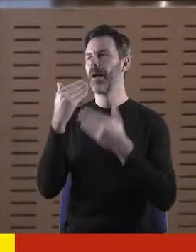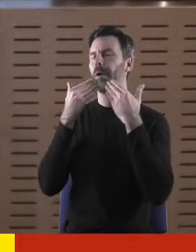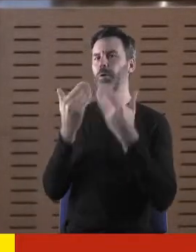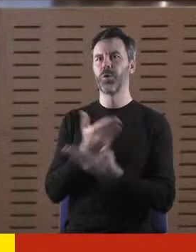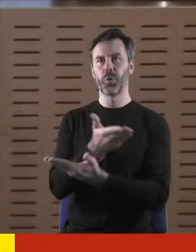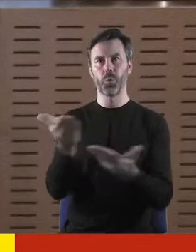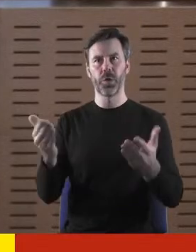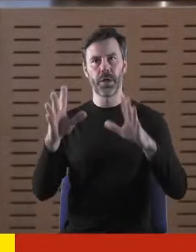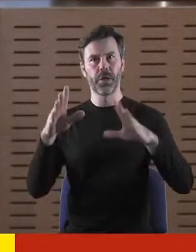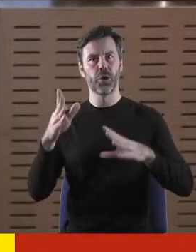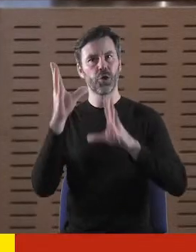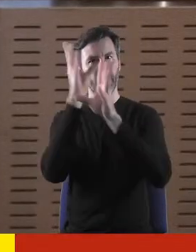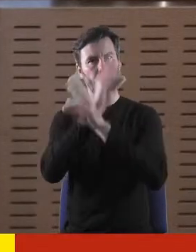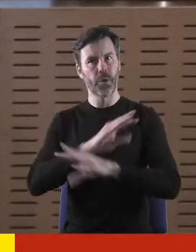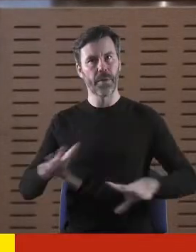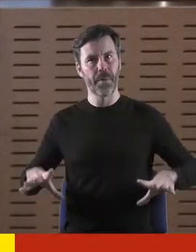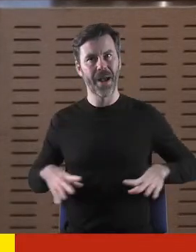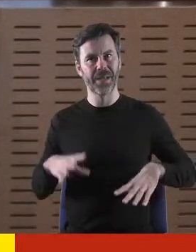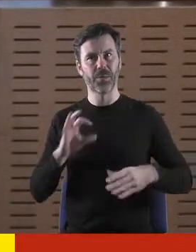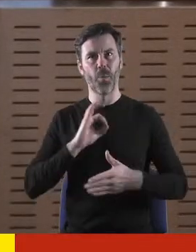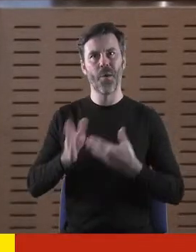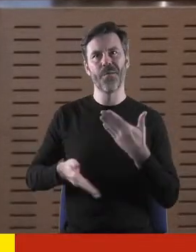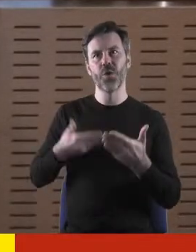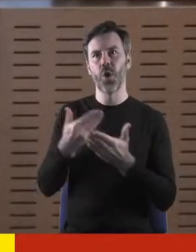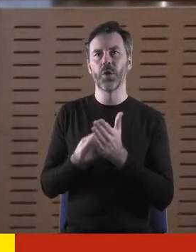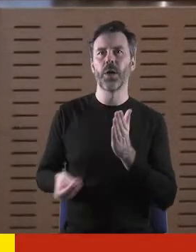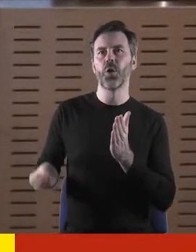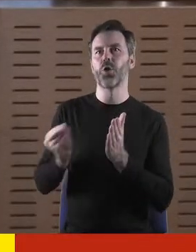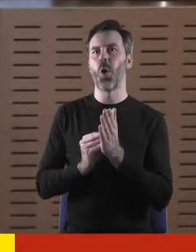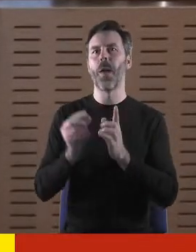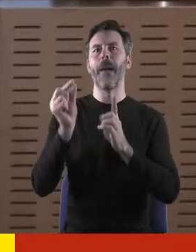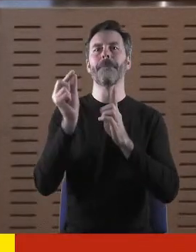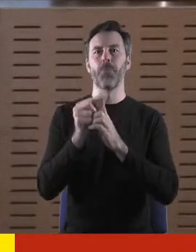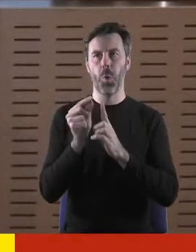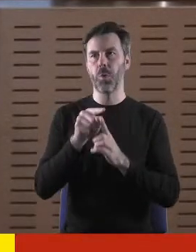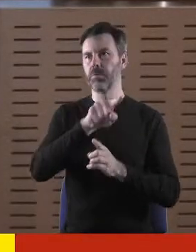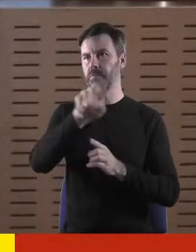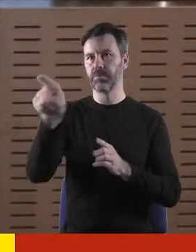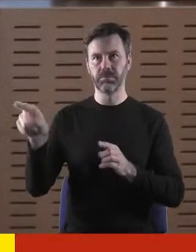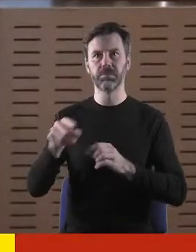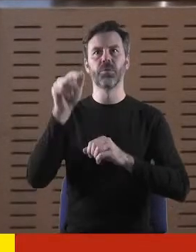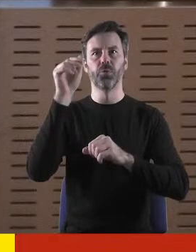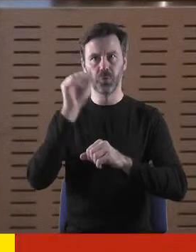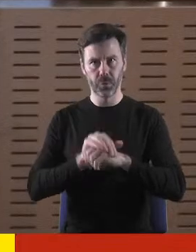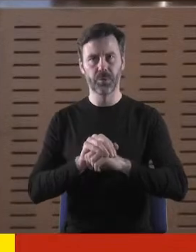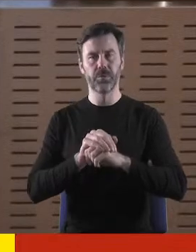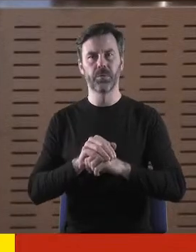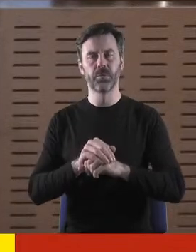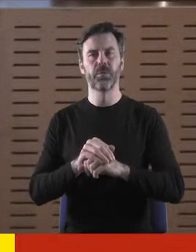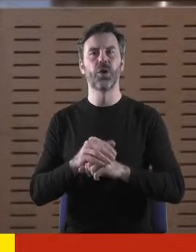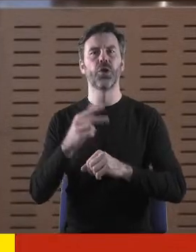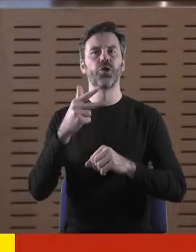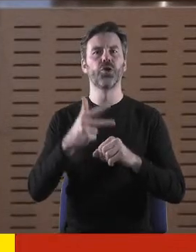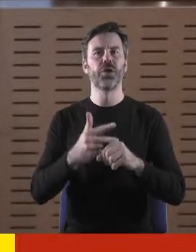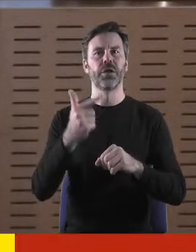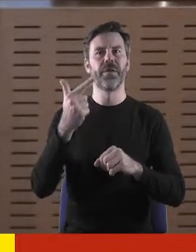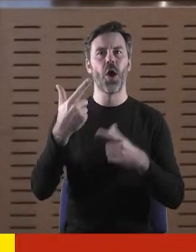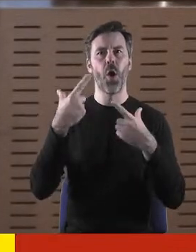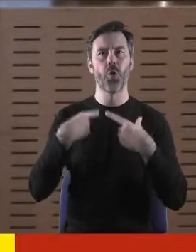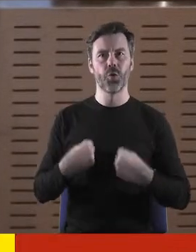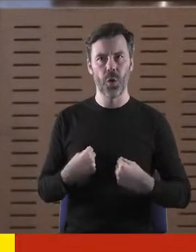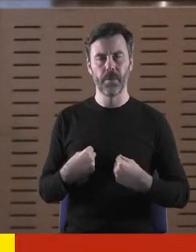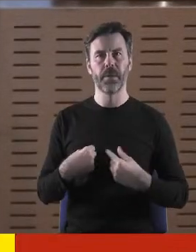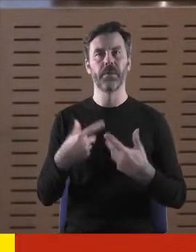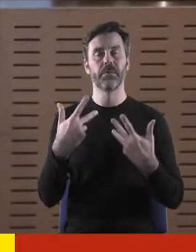Szanowni Państwo, wniosek o wprowadzenie dodatkowego punktu do porządku obrad poparło 32 radnych. Zatem